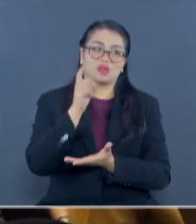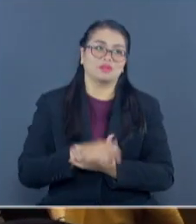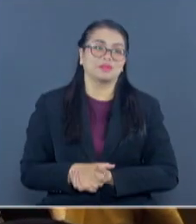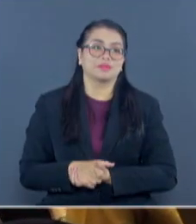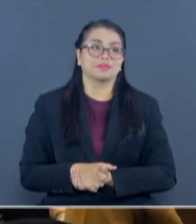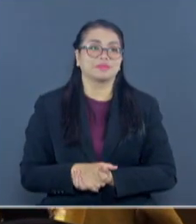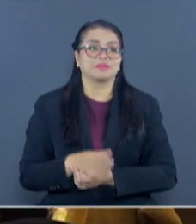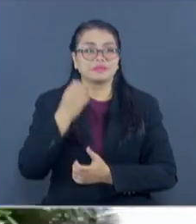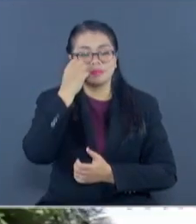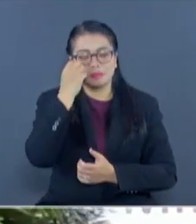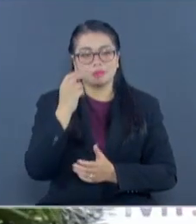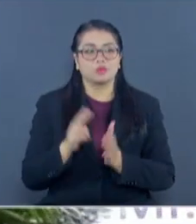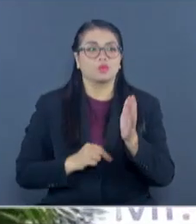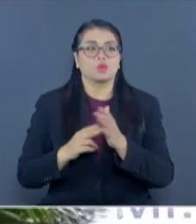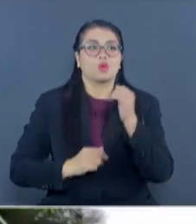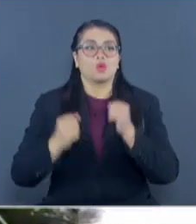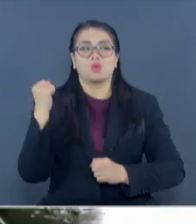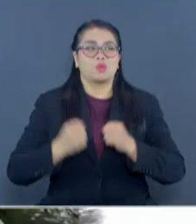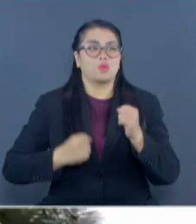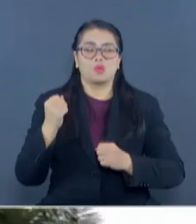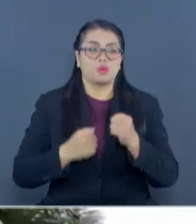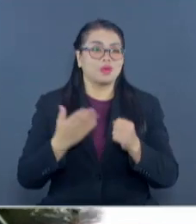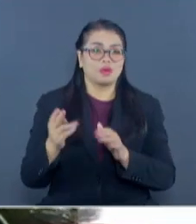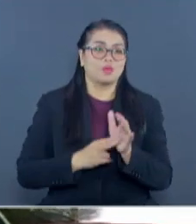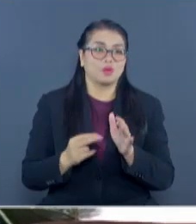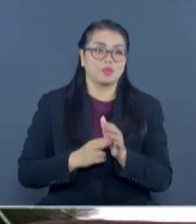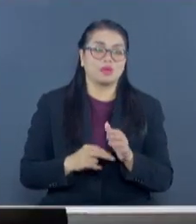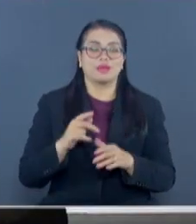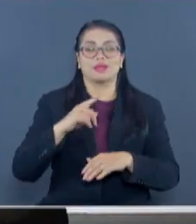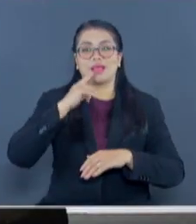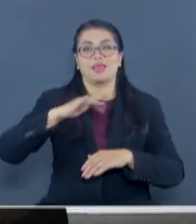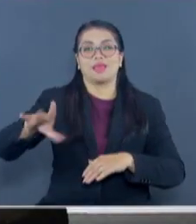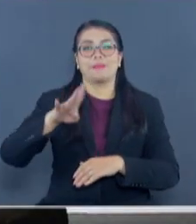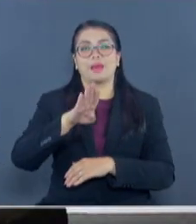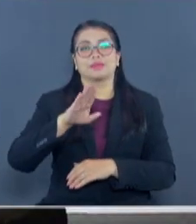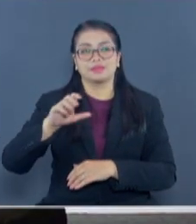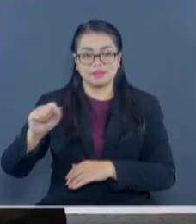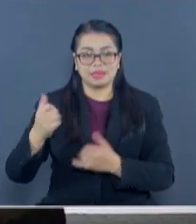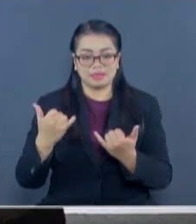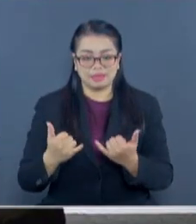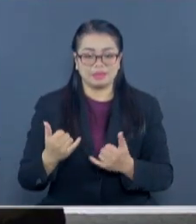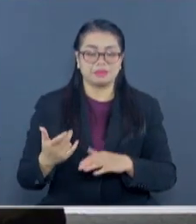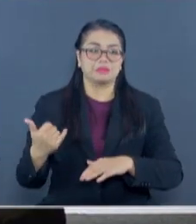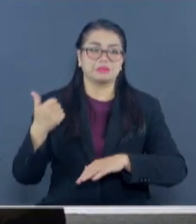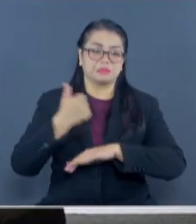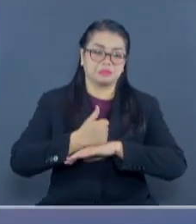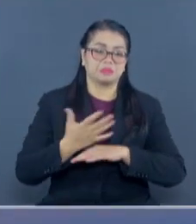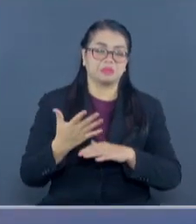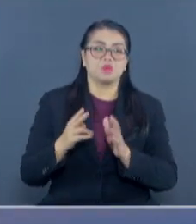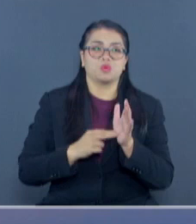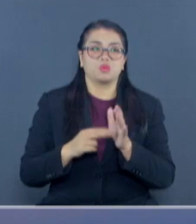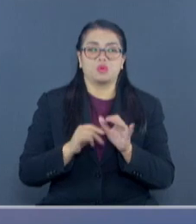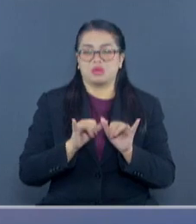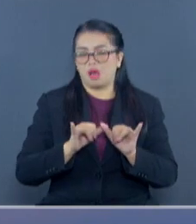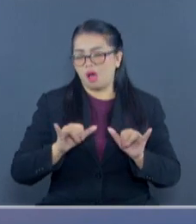การแข่งขันบางแสน21ที่ริมชายหาดบางแสนจัดขึ้นต่อเนื่องเป็นปีที่9นะคะโดยครั้งนี้ขึ้นแท่นเป็นงานวิ่งฮาล์ฟมาราธอน